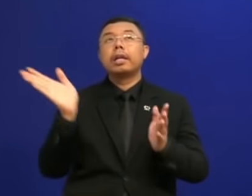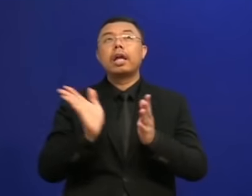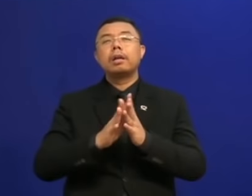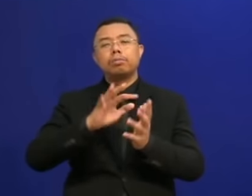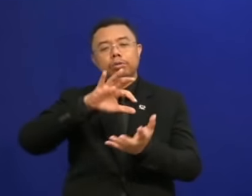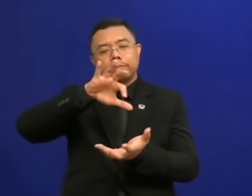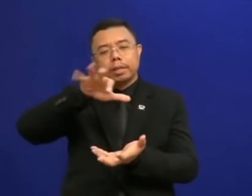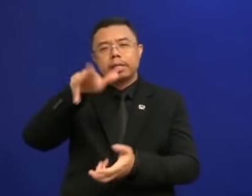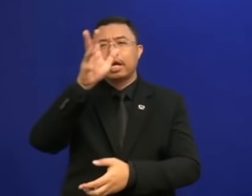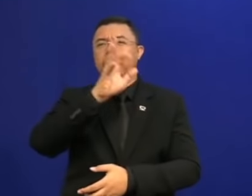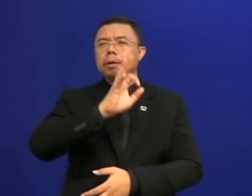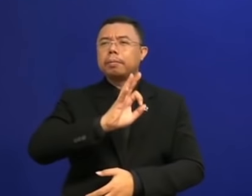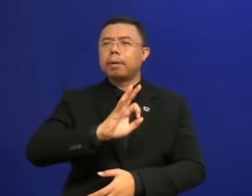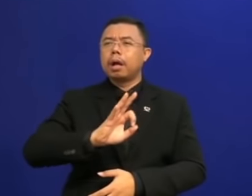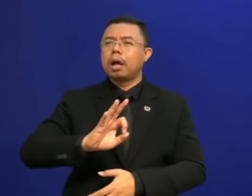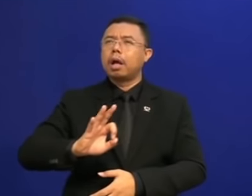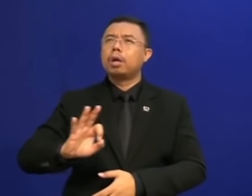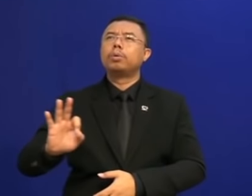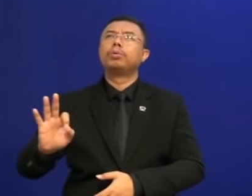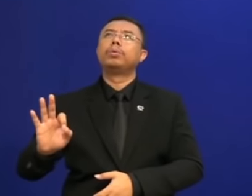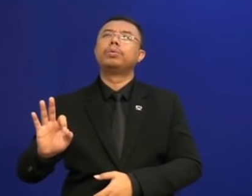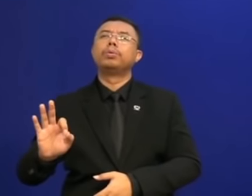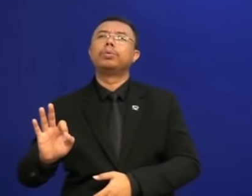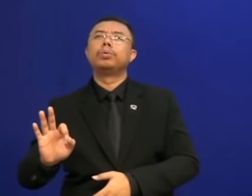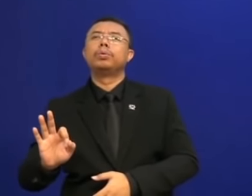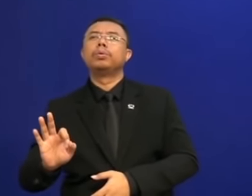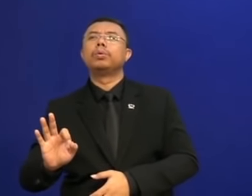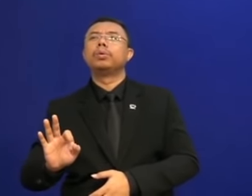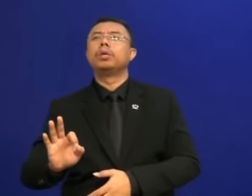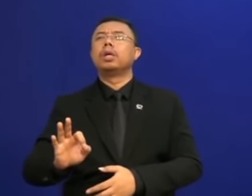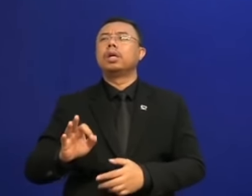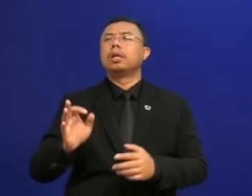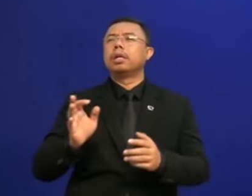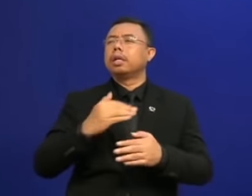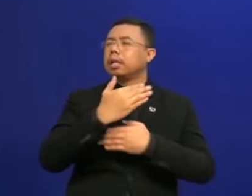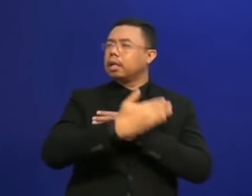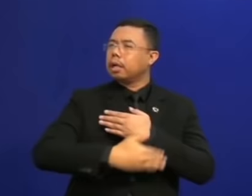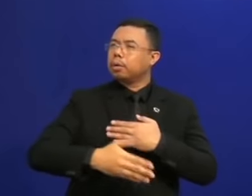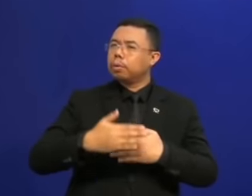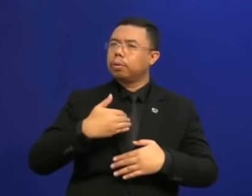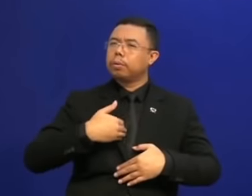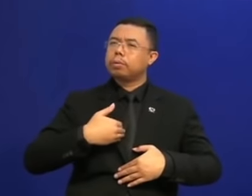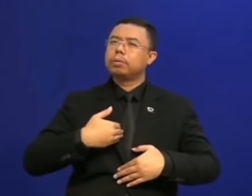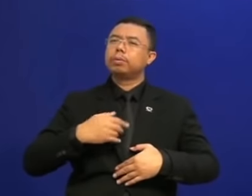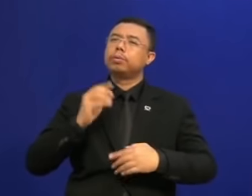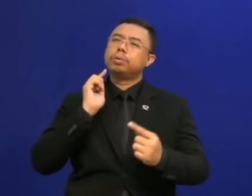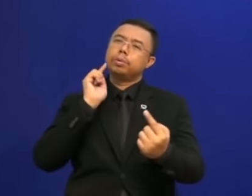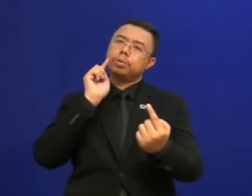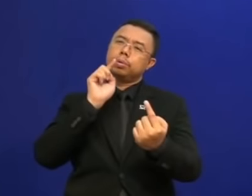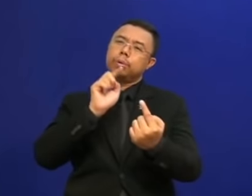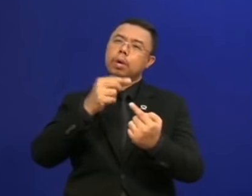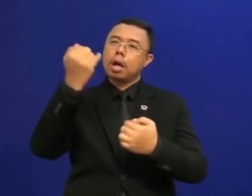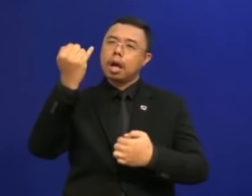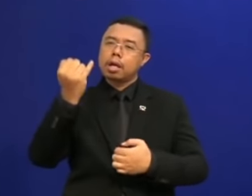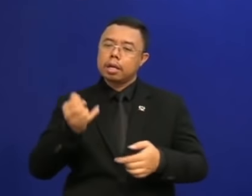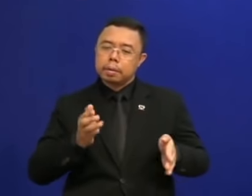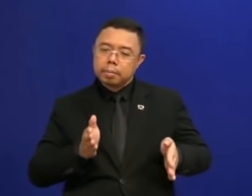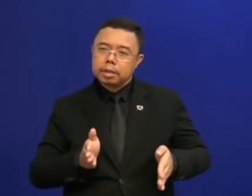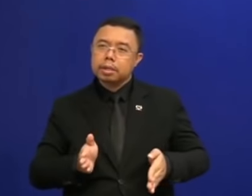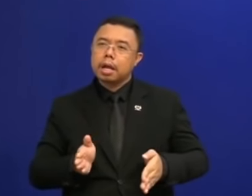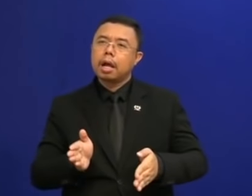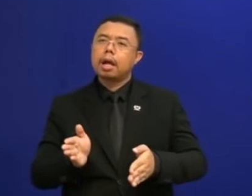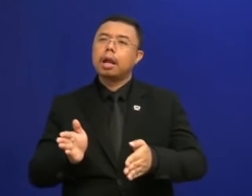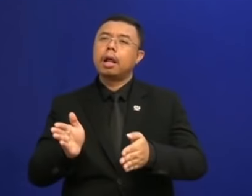Langit dan bumi yang baru, negeri yang kutuju.